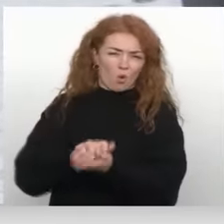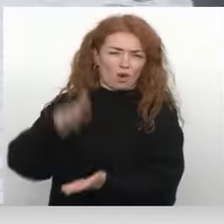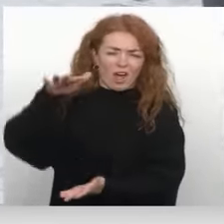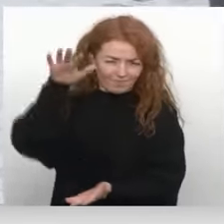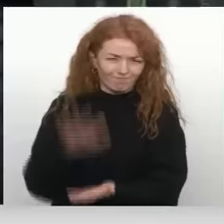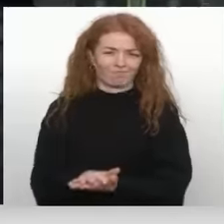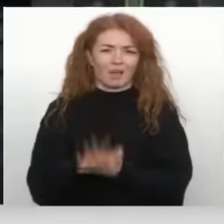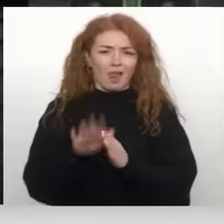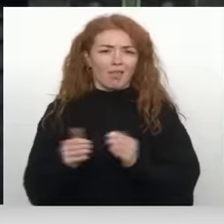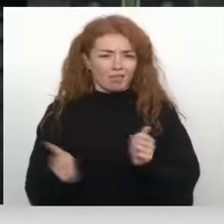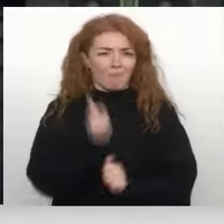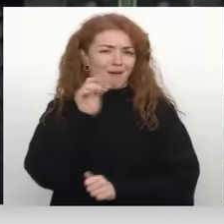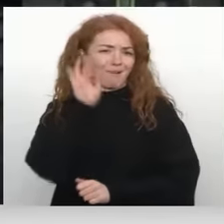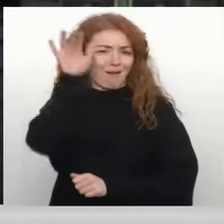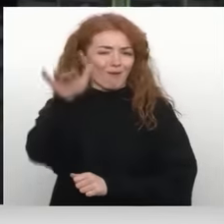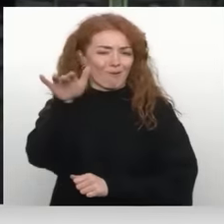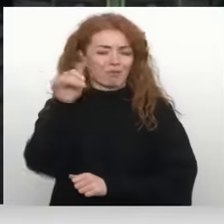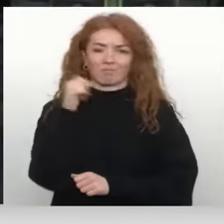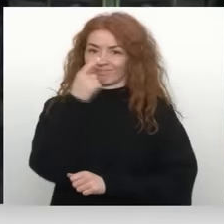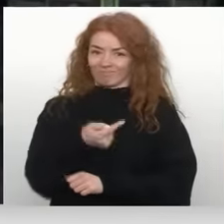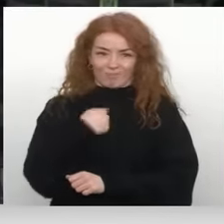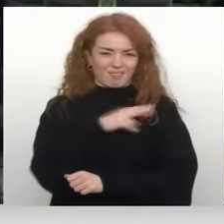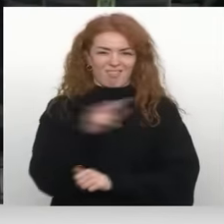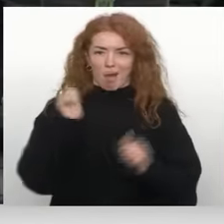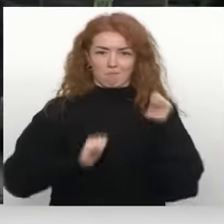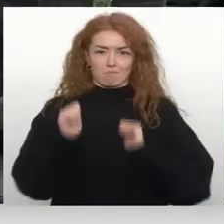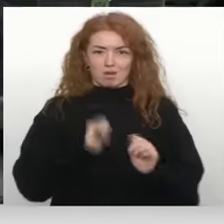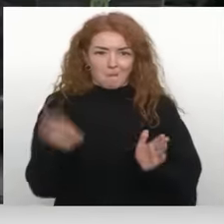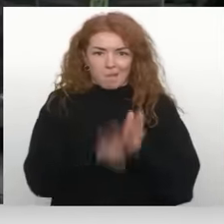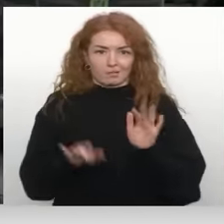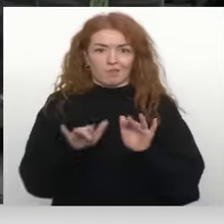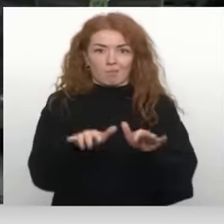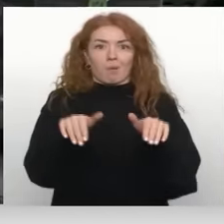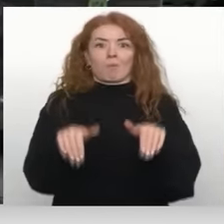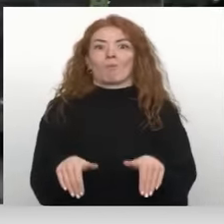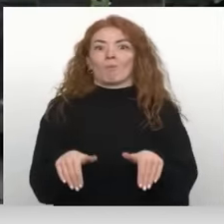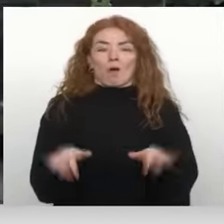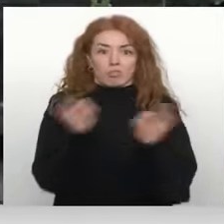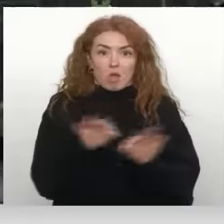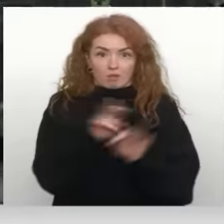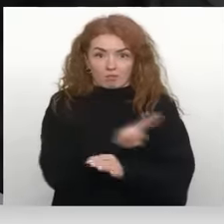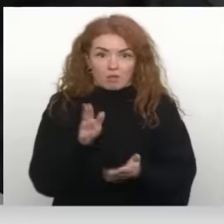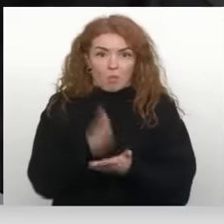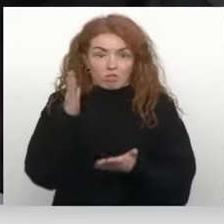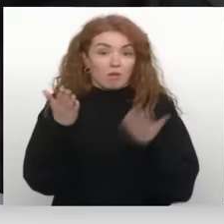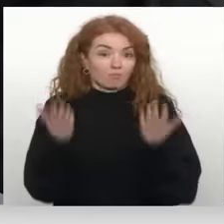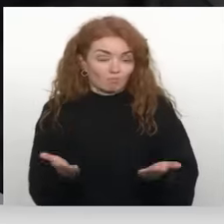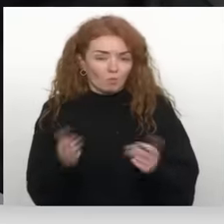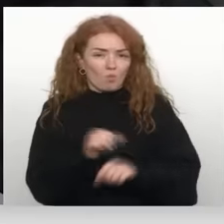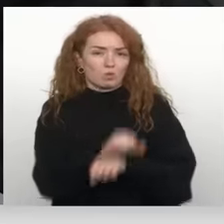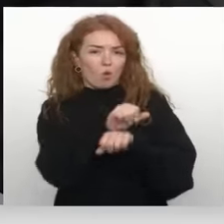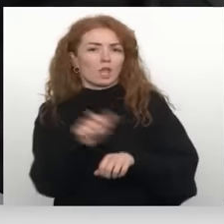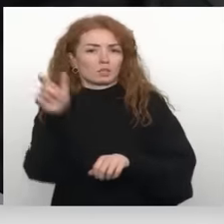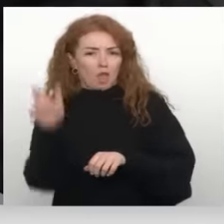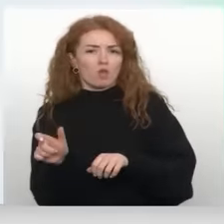labāk nākotni. Man neapmierina bezdarbība, vienkārši ir nekas nenotiek, kā vajag. Protestējušo